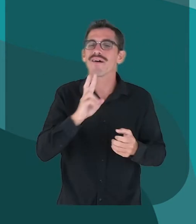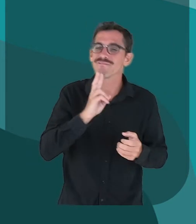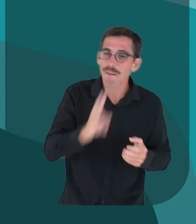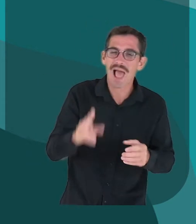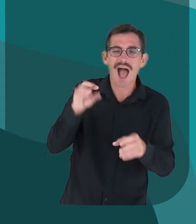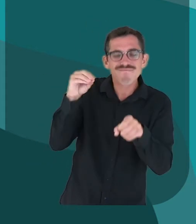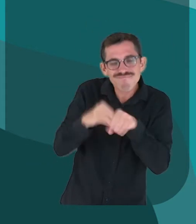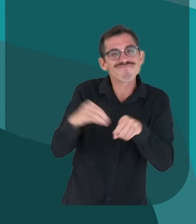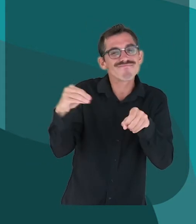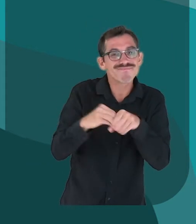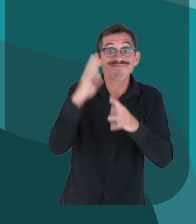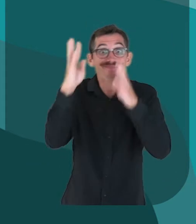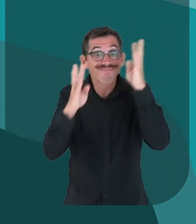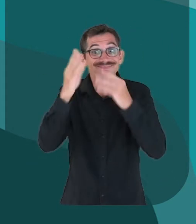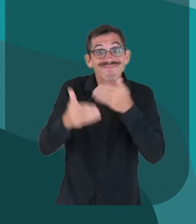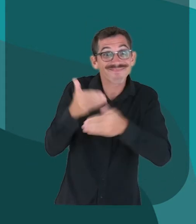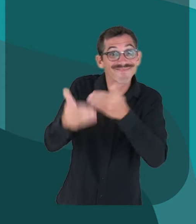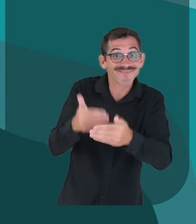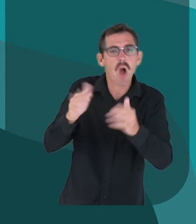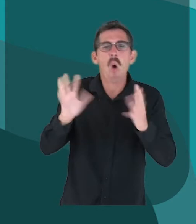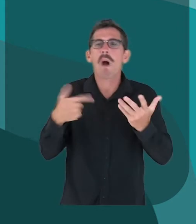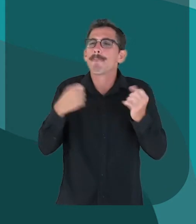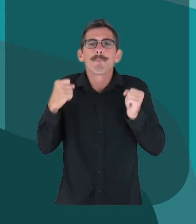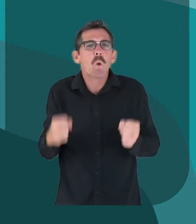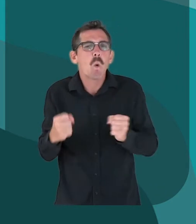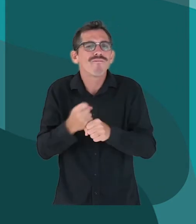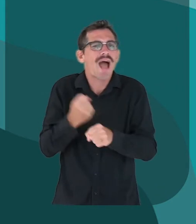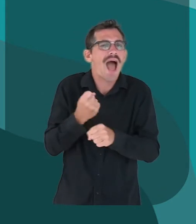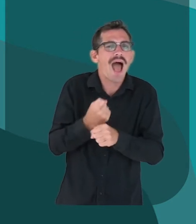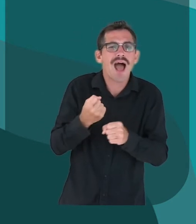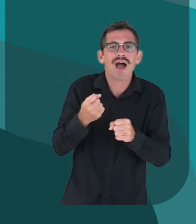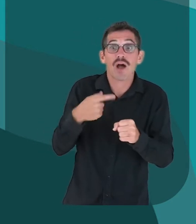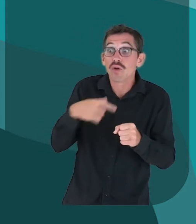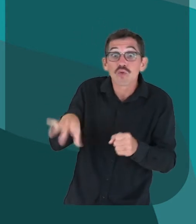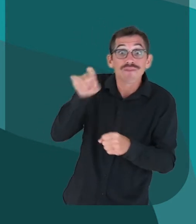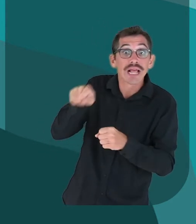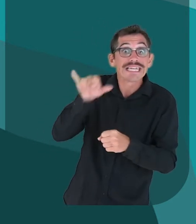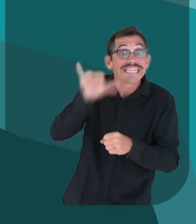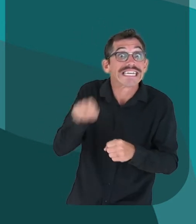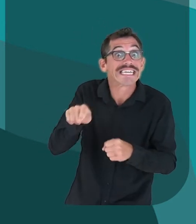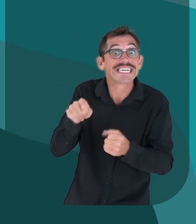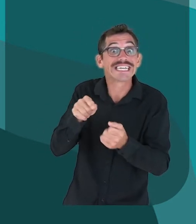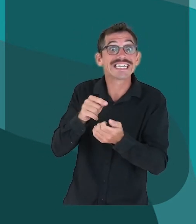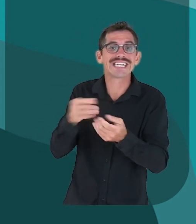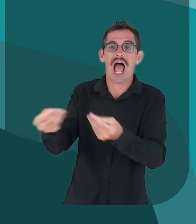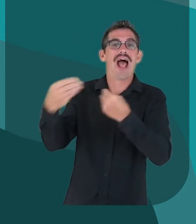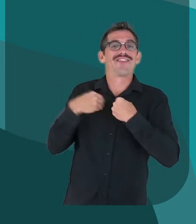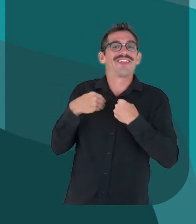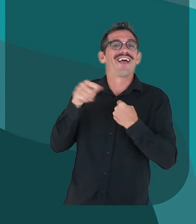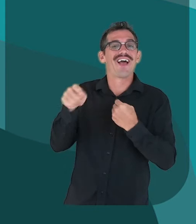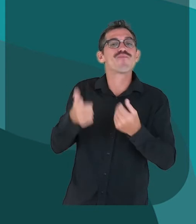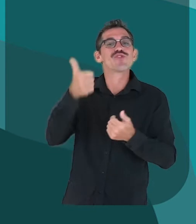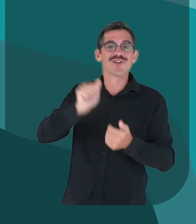veux vraiment apprivoiser ce médium-là autant que je suis capable de le faire. Je trouve que c'est un médium qui est vraiment fantastique,